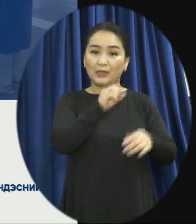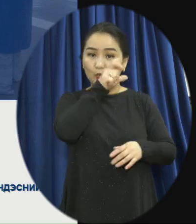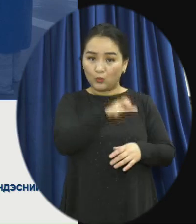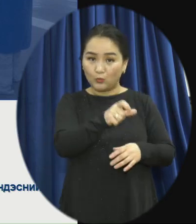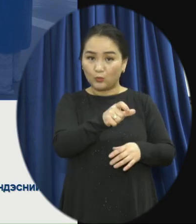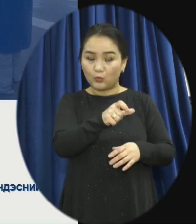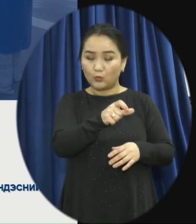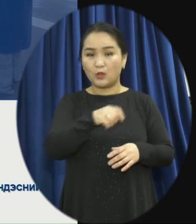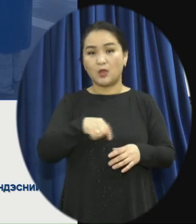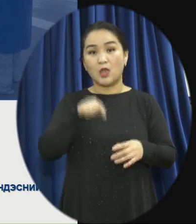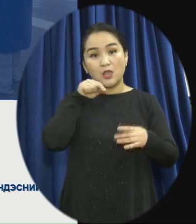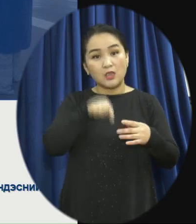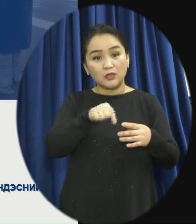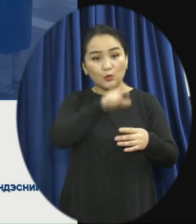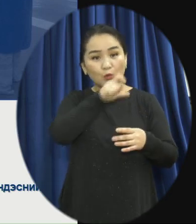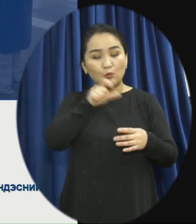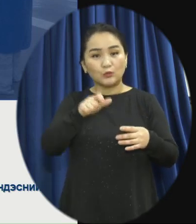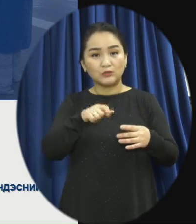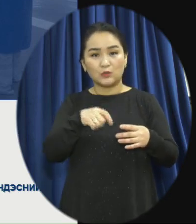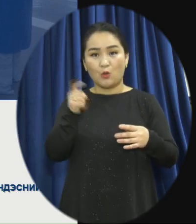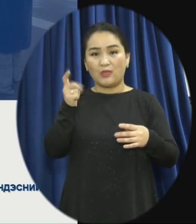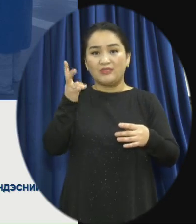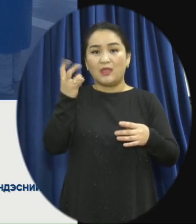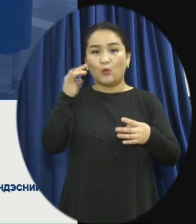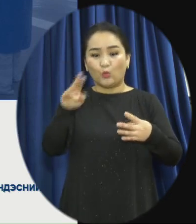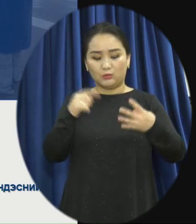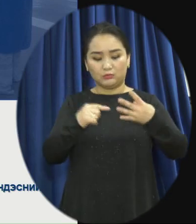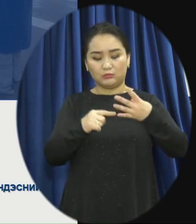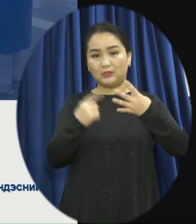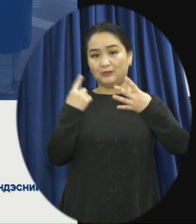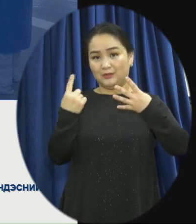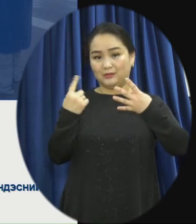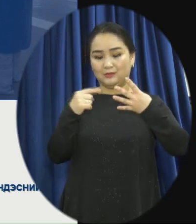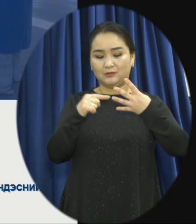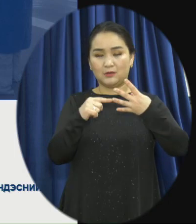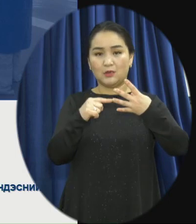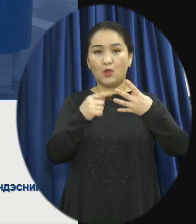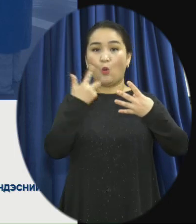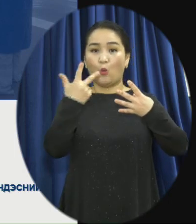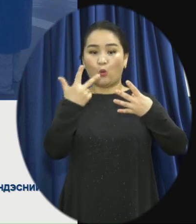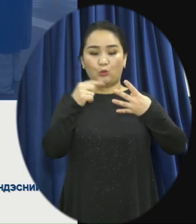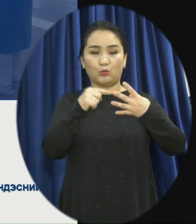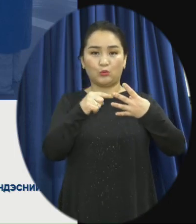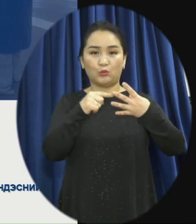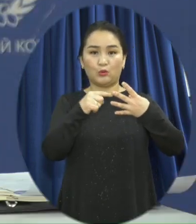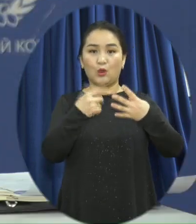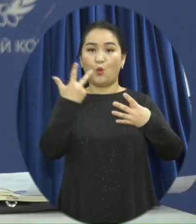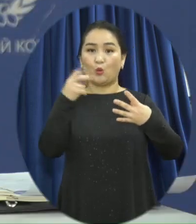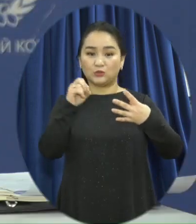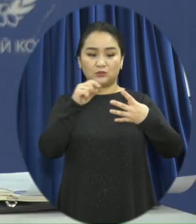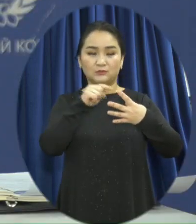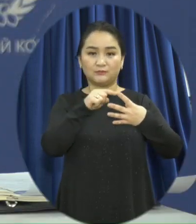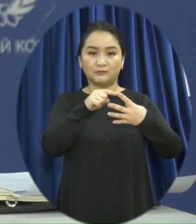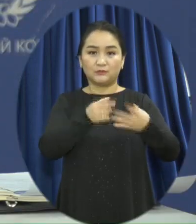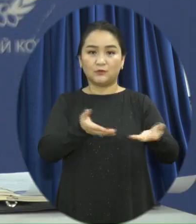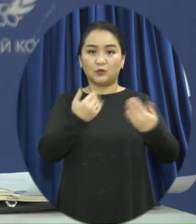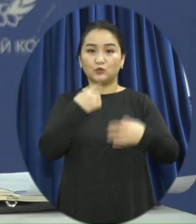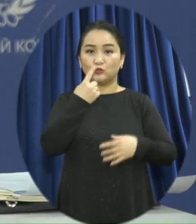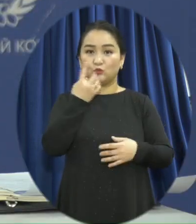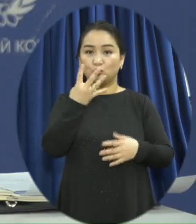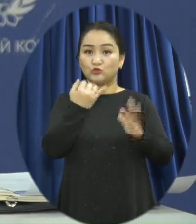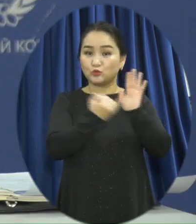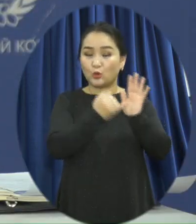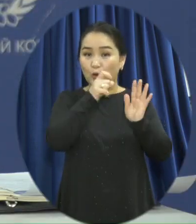байна. За үүнээс нэг хүнд хүн 1, хүнд хүн 3, хүнд өвтөр 30, хөнгөн хүн